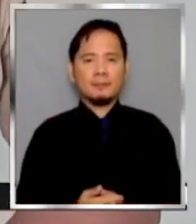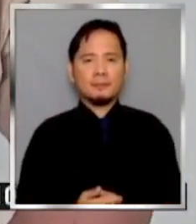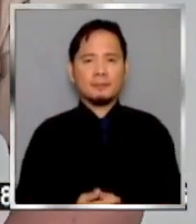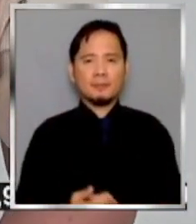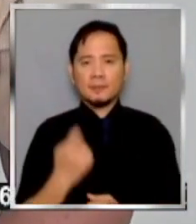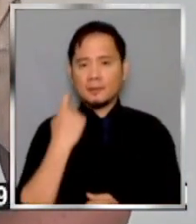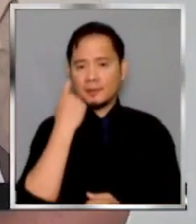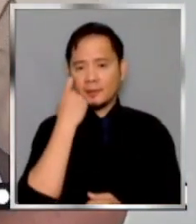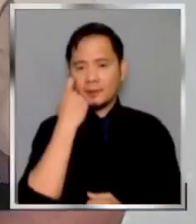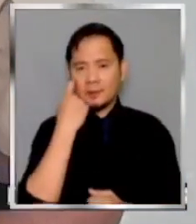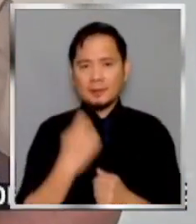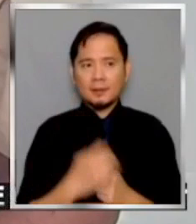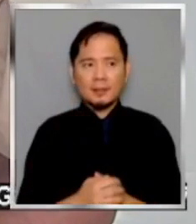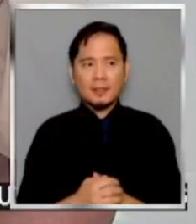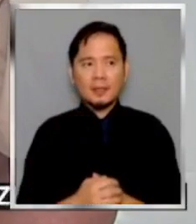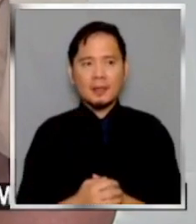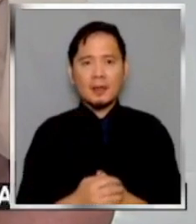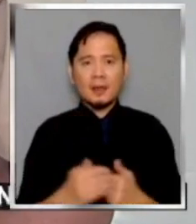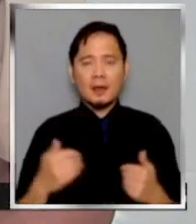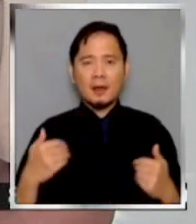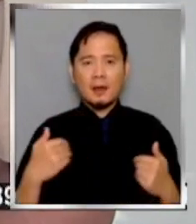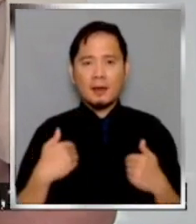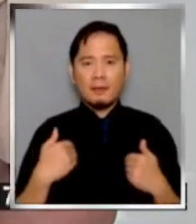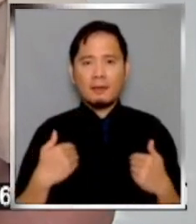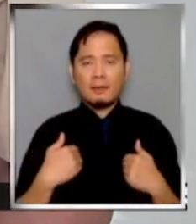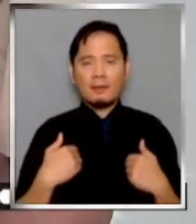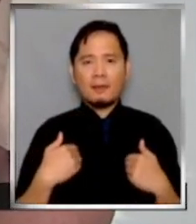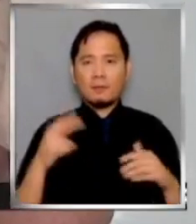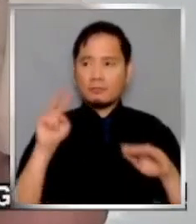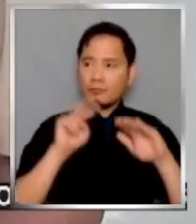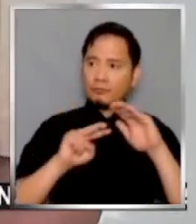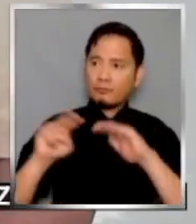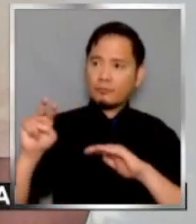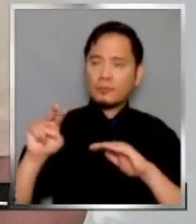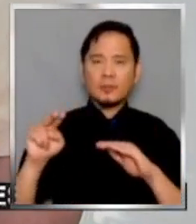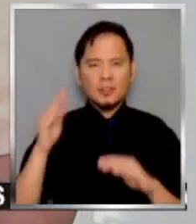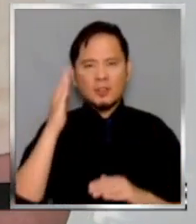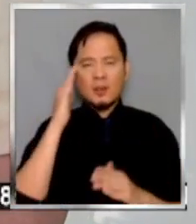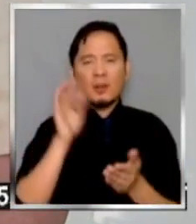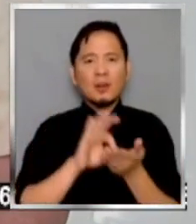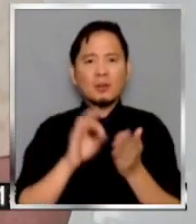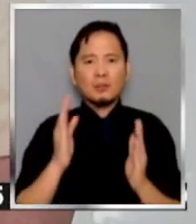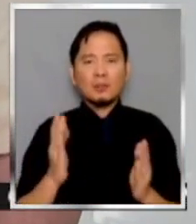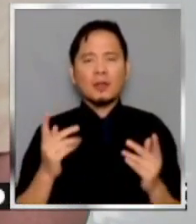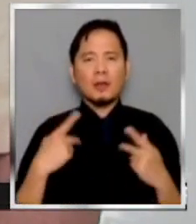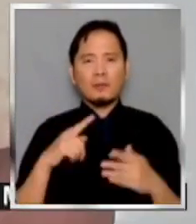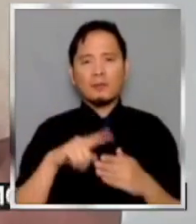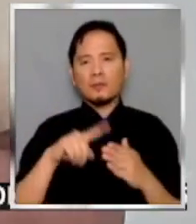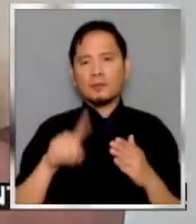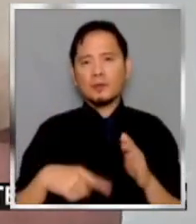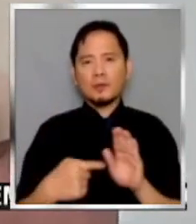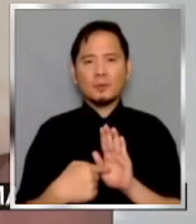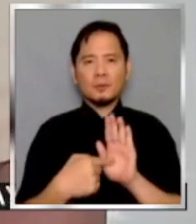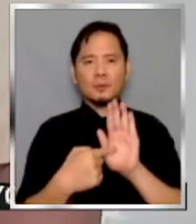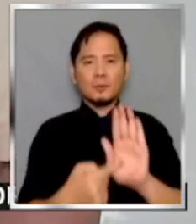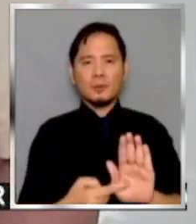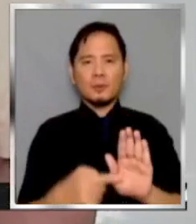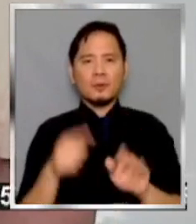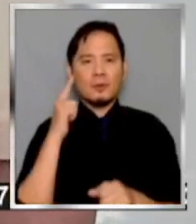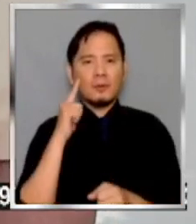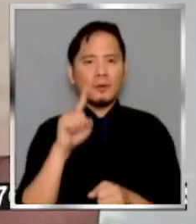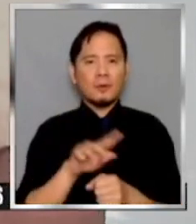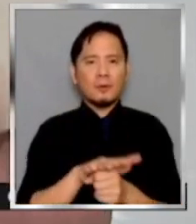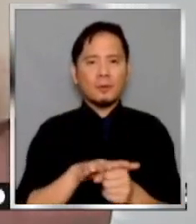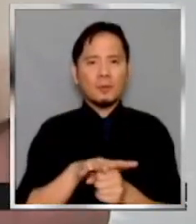na dito sa projector ng Pasig City Board of Canvassers yung resulta, no, para sa local election dito sa